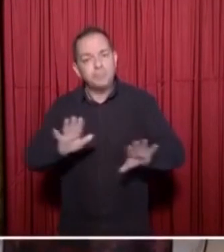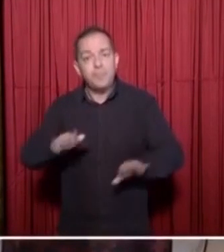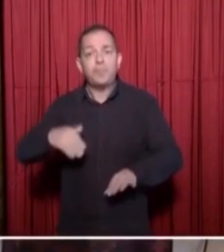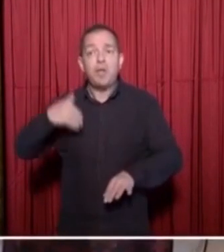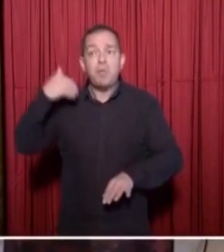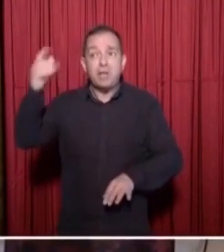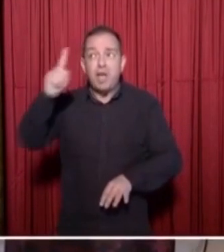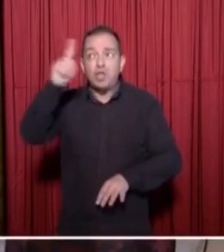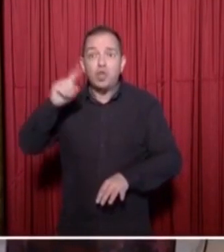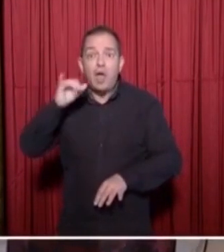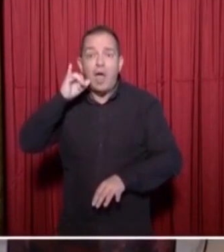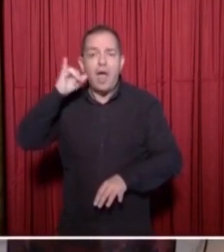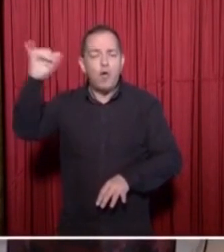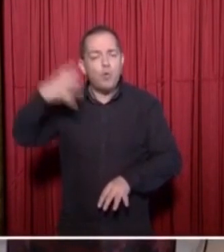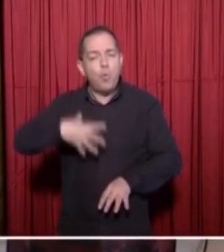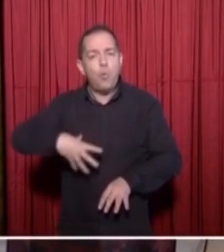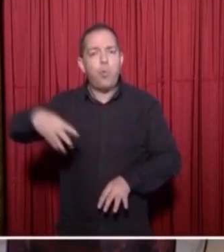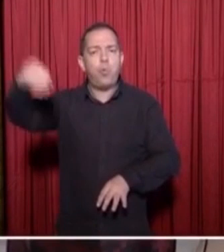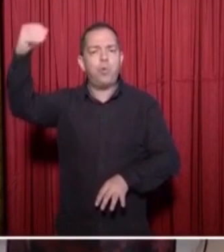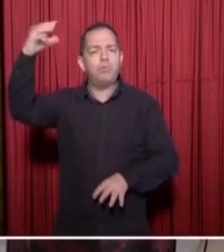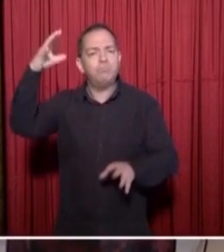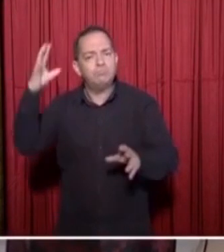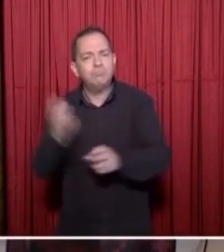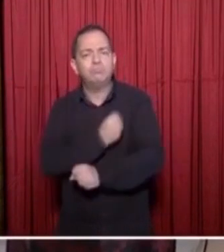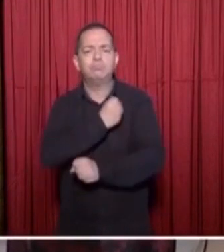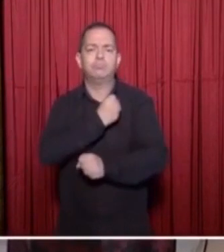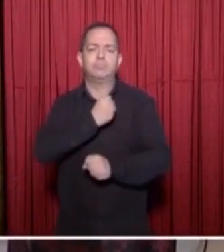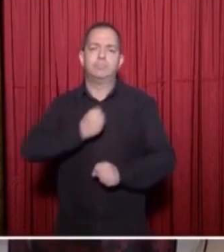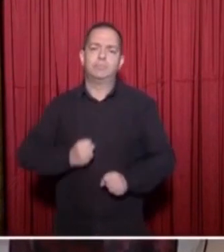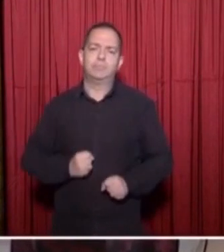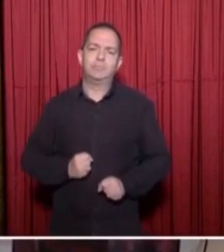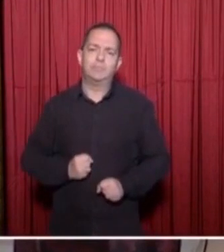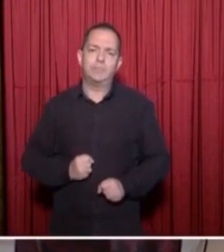ζωή αιώνιων, φυλάξει αυτήν.